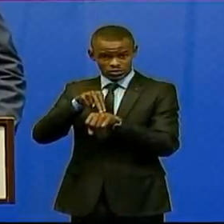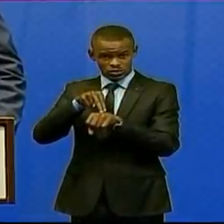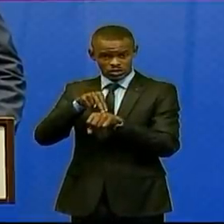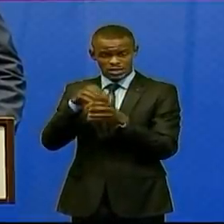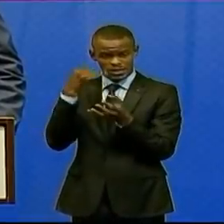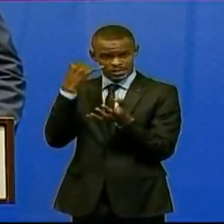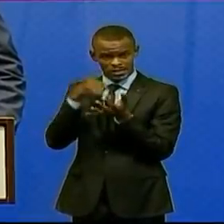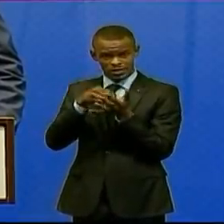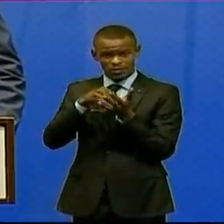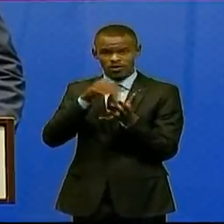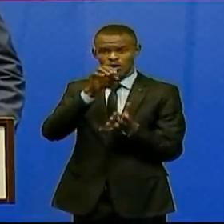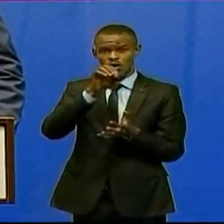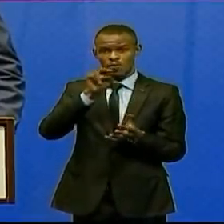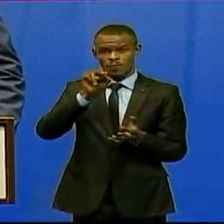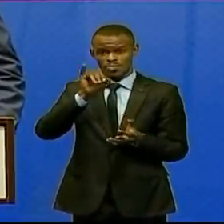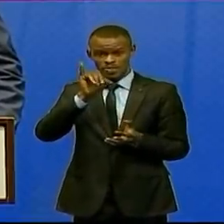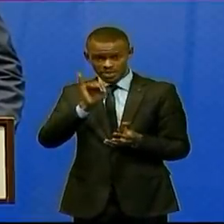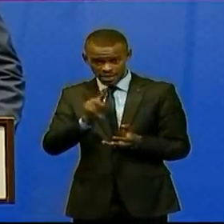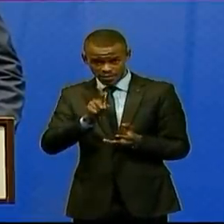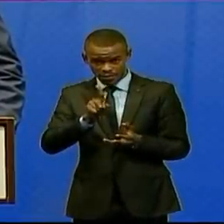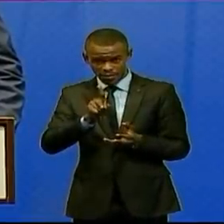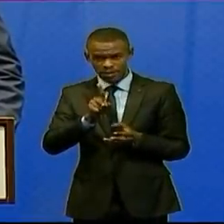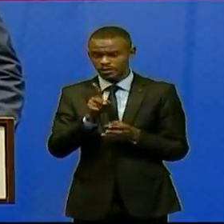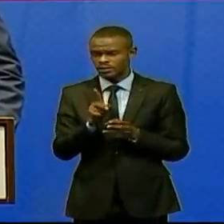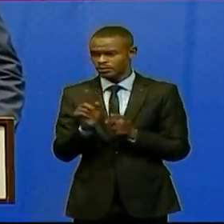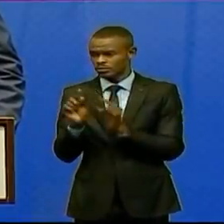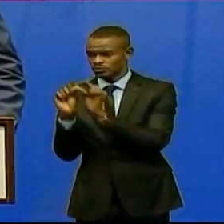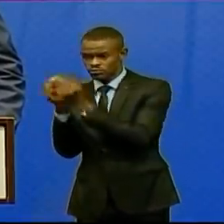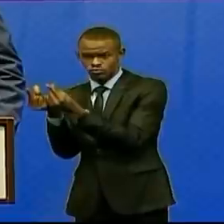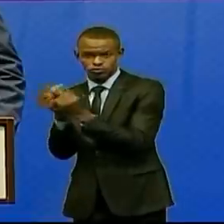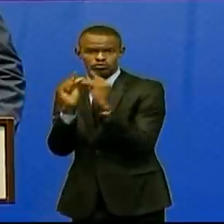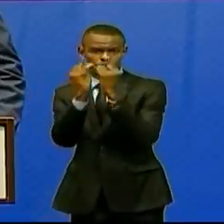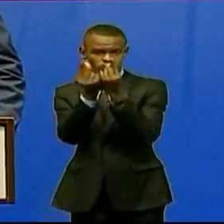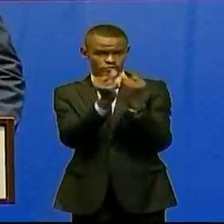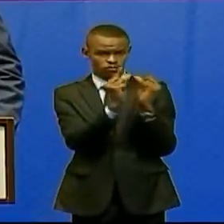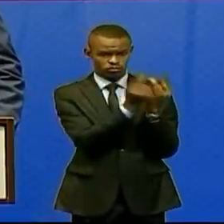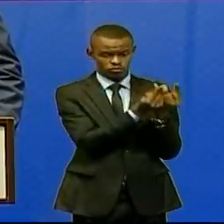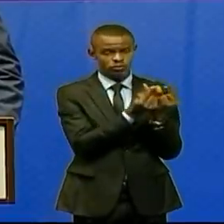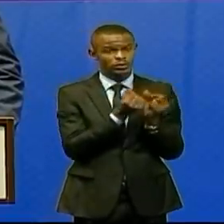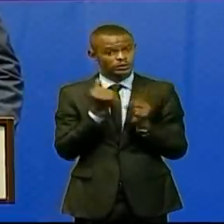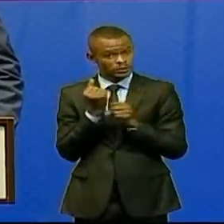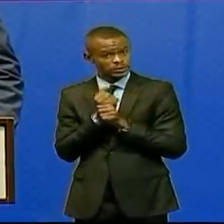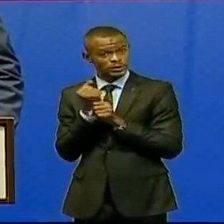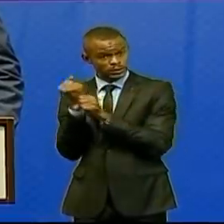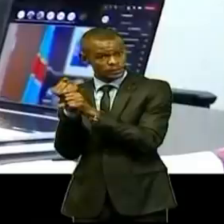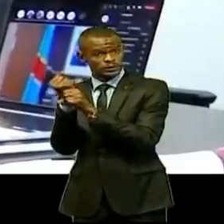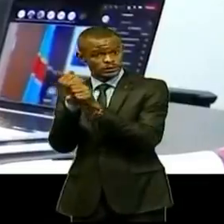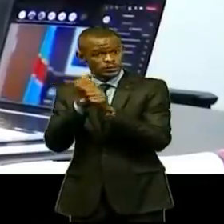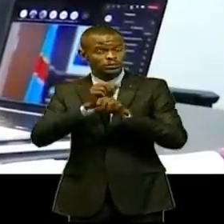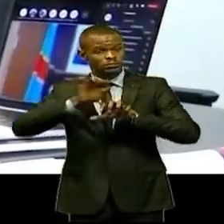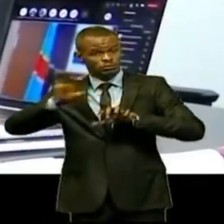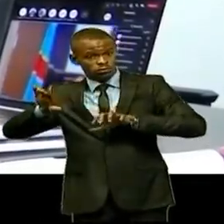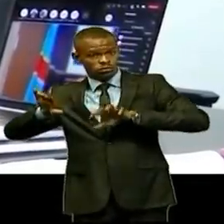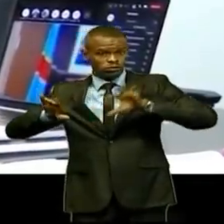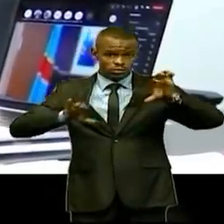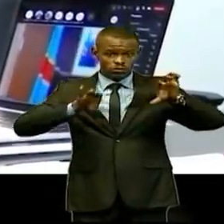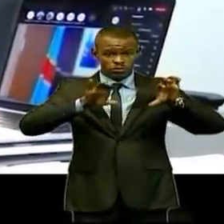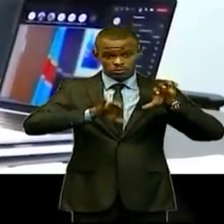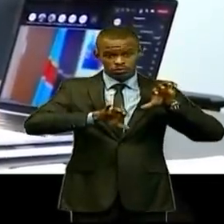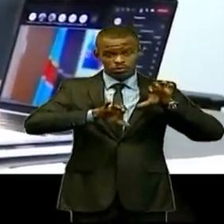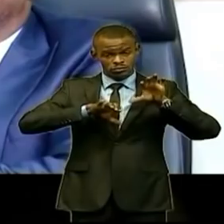cadre de cette mutualisation qui a l'avantage de réduire les coûts et rationaliser les délais opérationnels, la